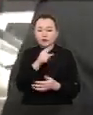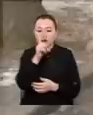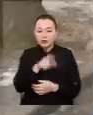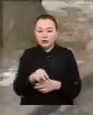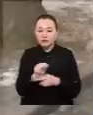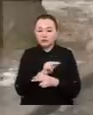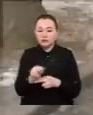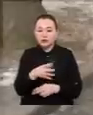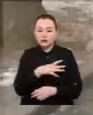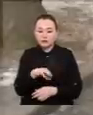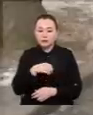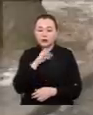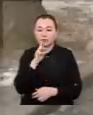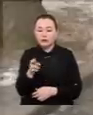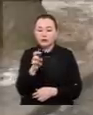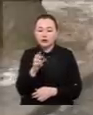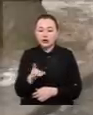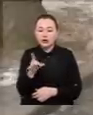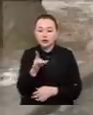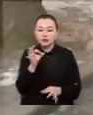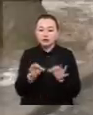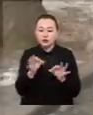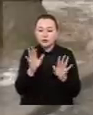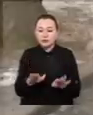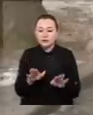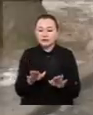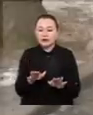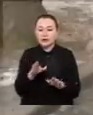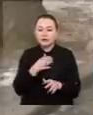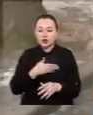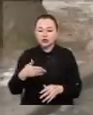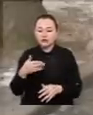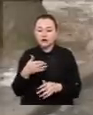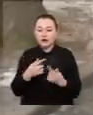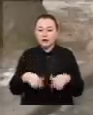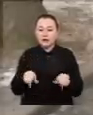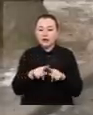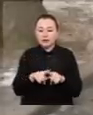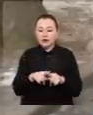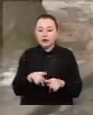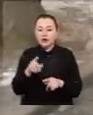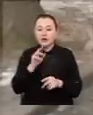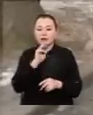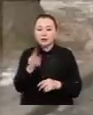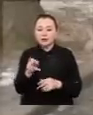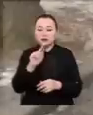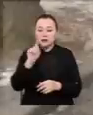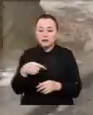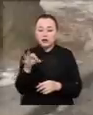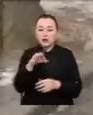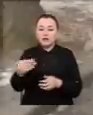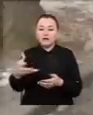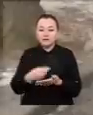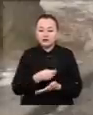застройщика. Мы обратились в Бастандыкский районный суд по месту нахождения нашего объекта с исковым требованием о